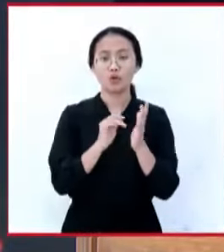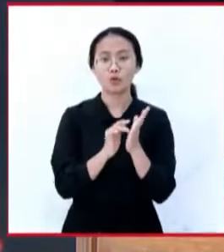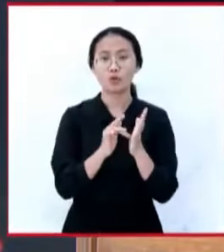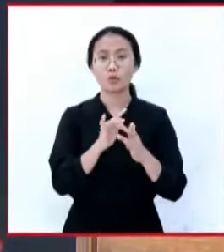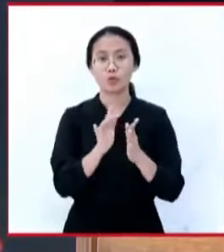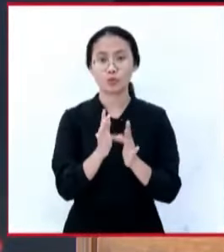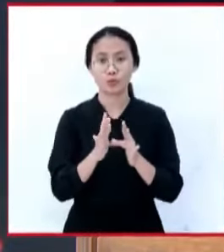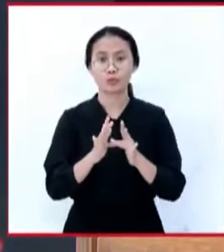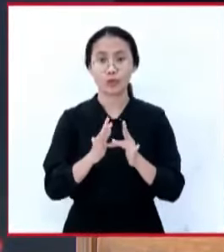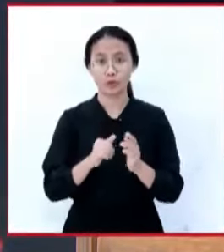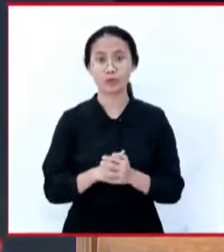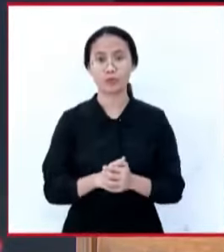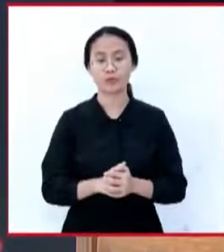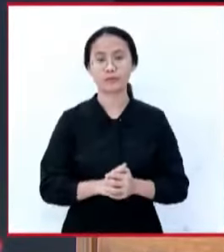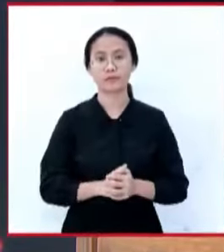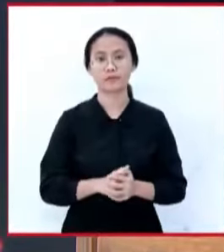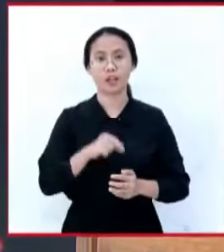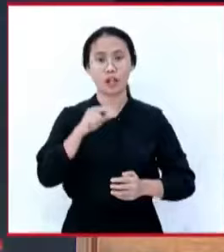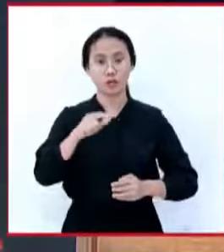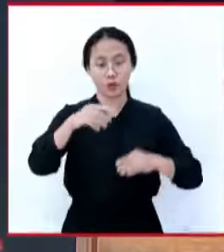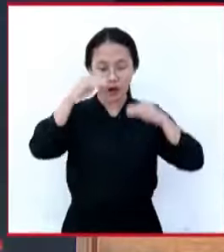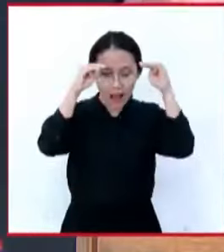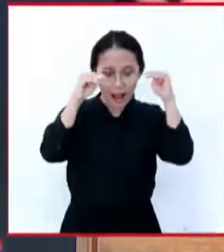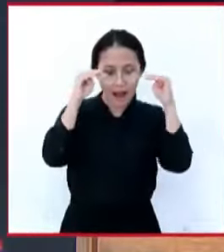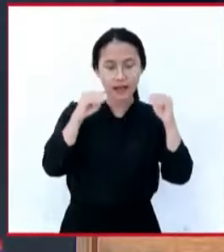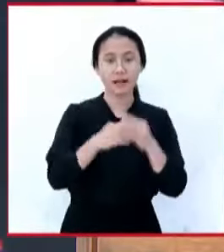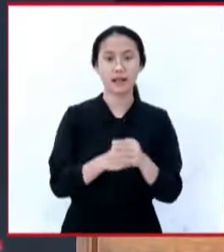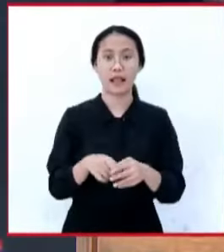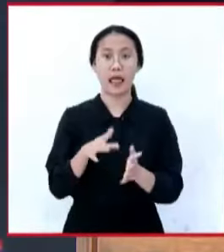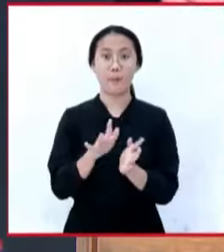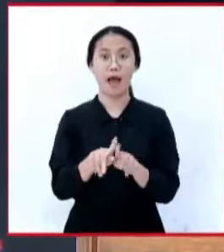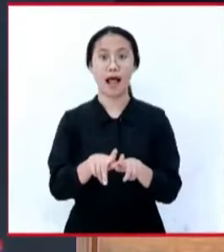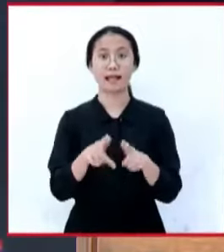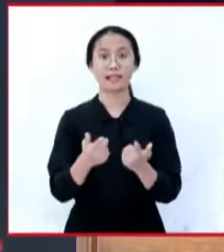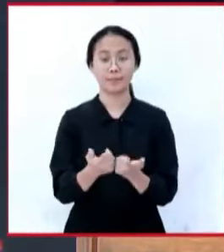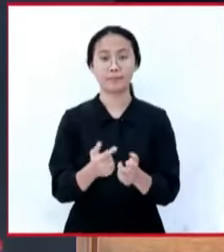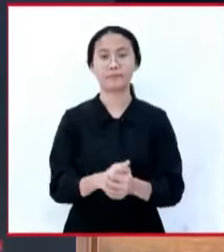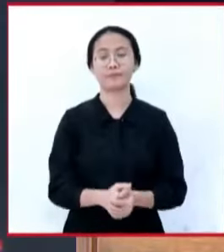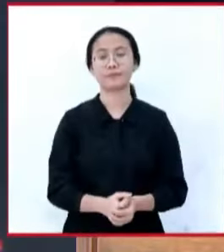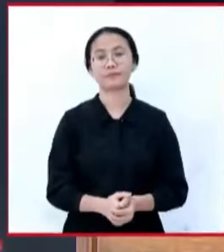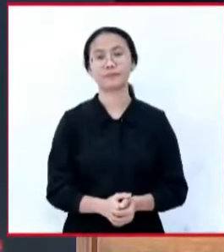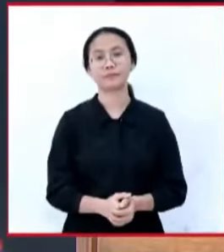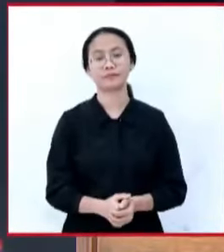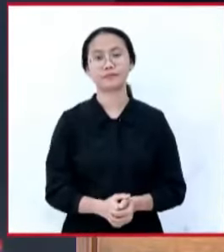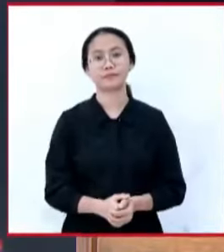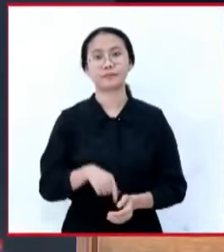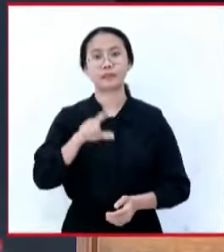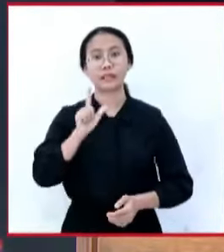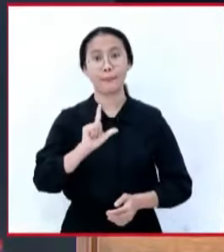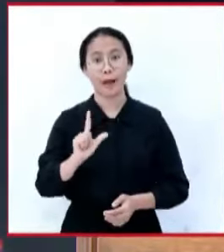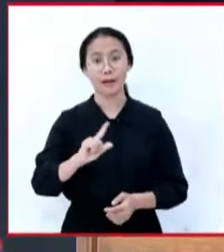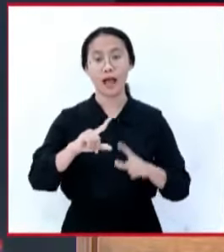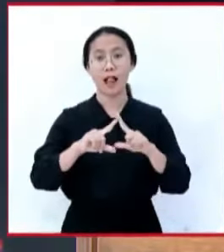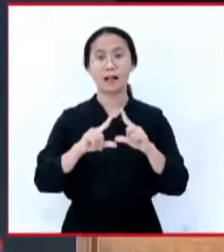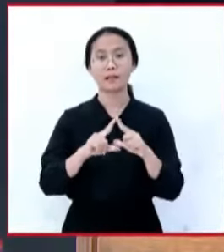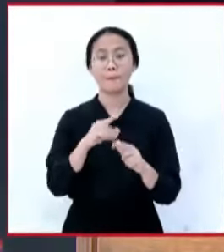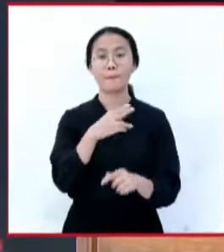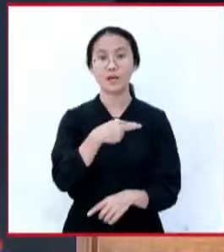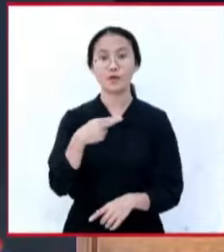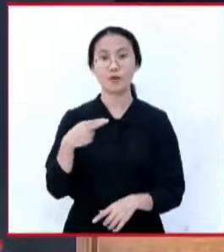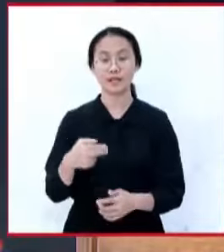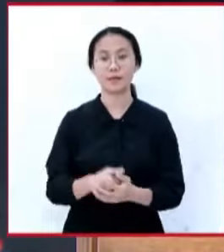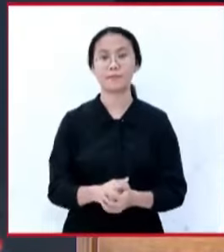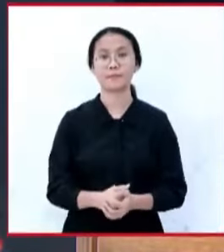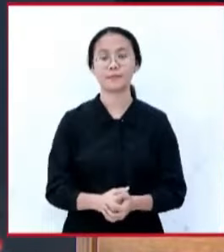ajaran kitab suci dan Kalau saudara membuka Alkitab terjemahan baru Lembaga Alkitab Indonesia mencari